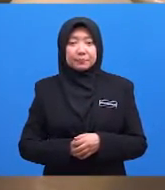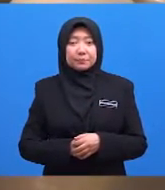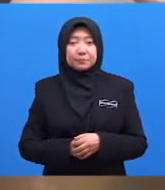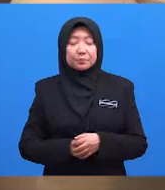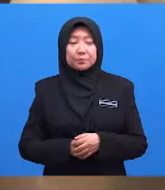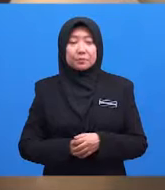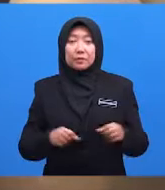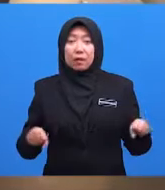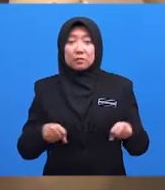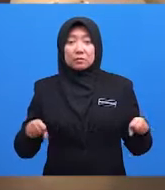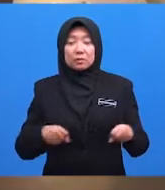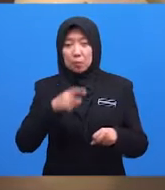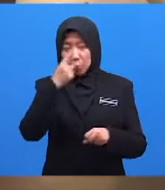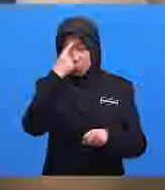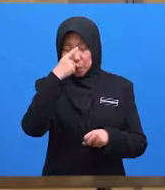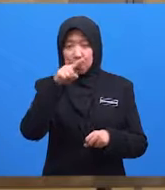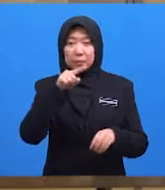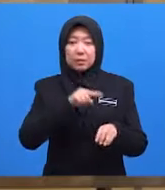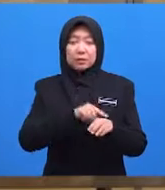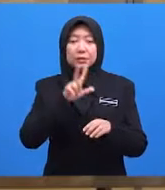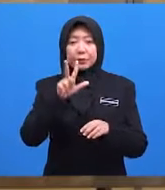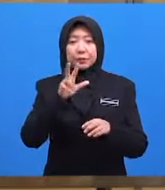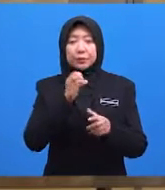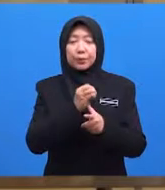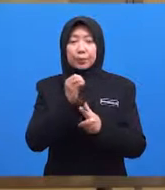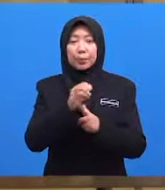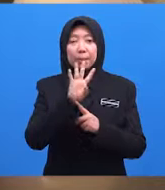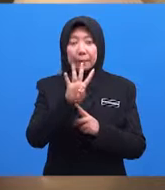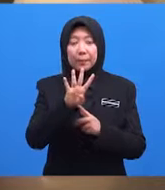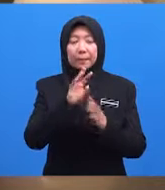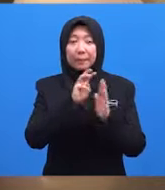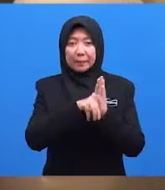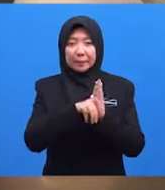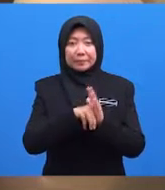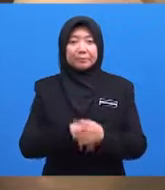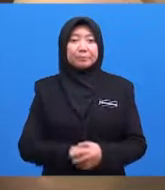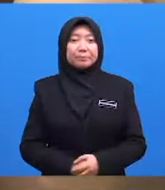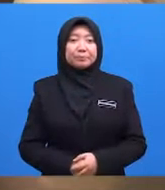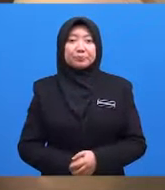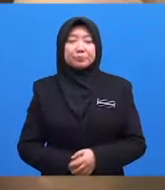Masak udang untuk jangka masa 3-4 minit.